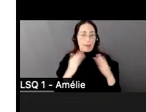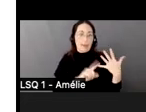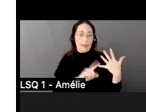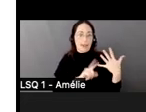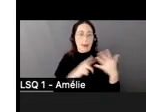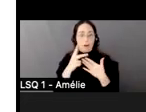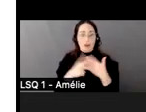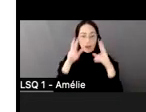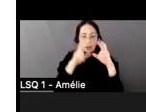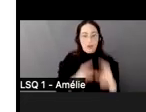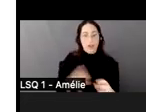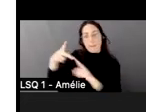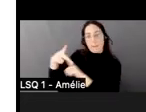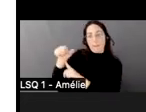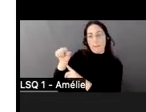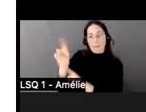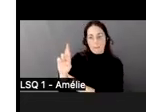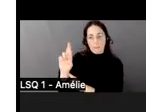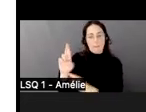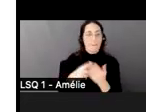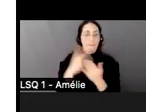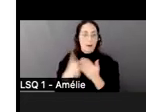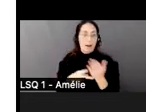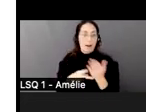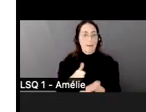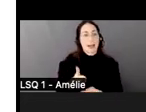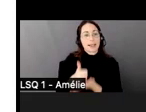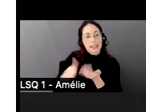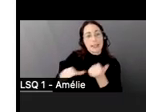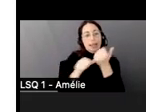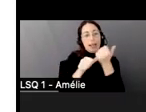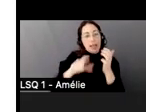recherche PAR, du programme d'assistance à la réinstallation.